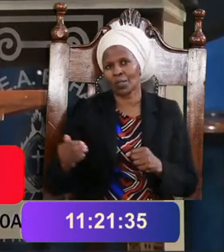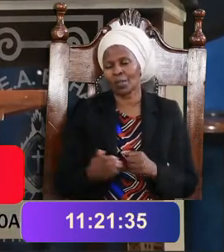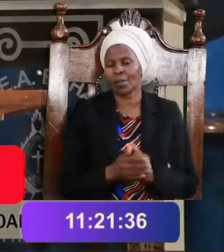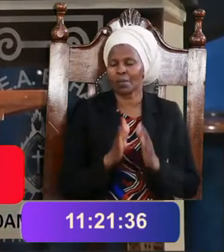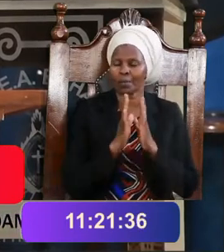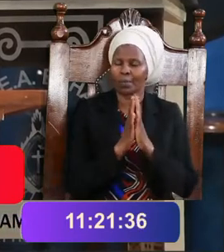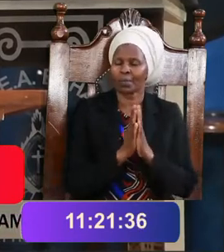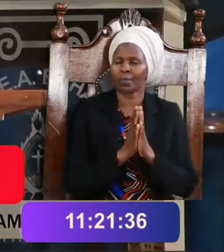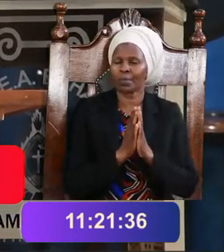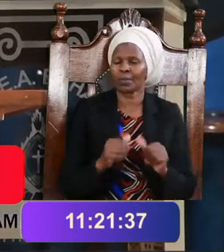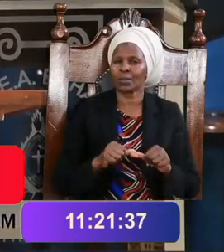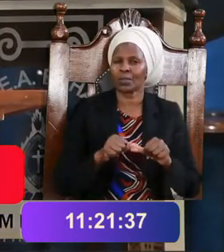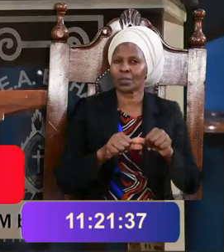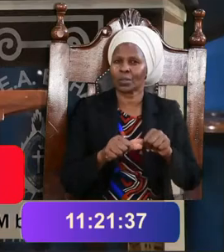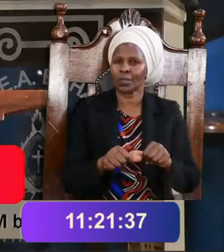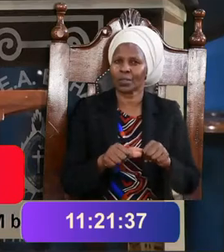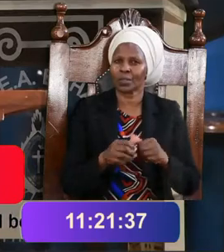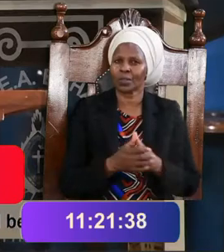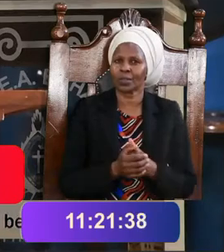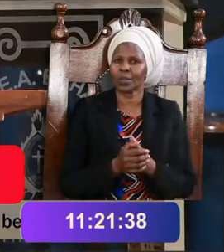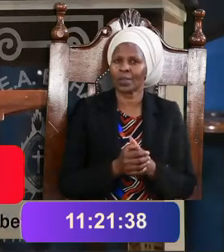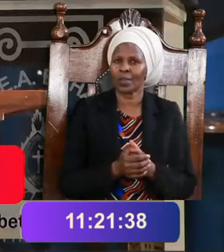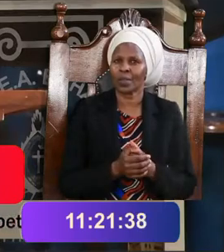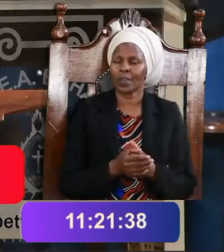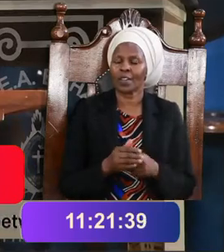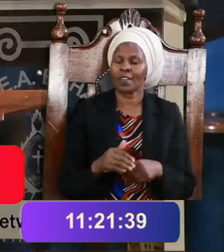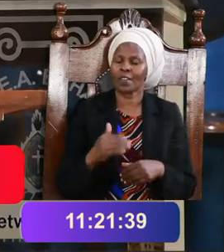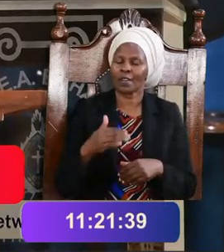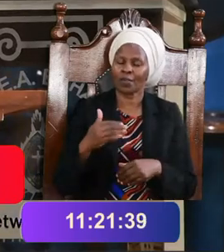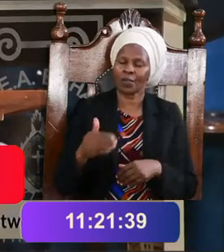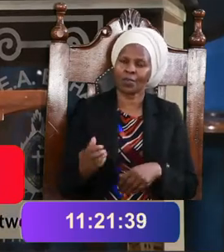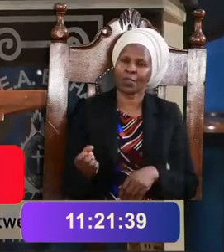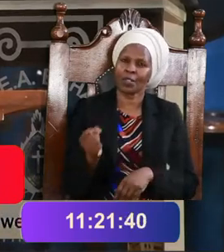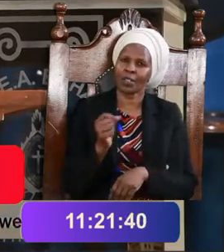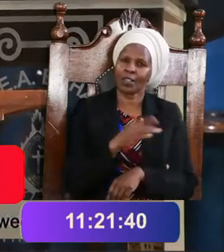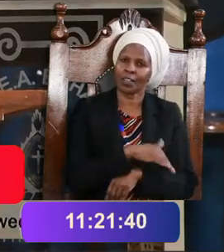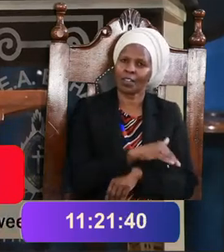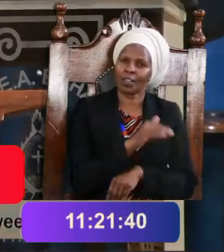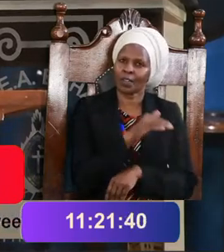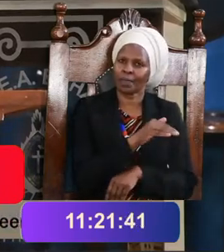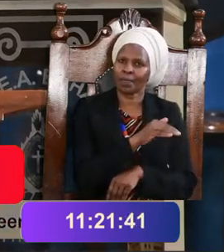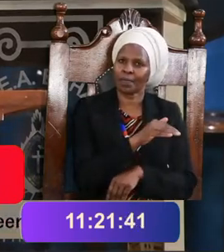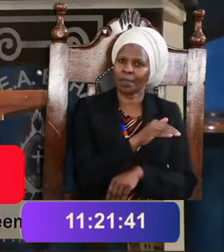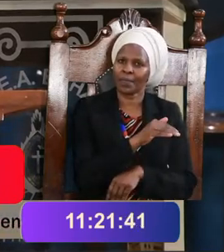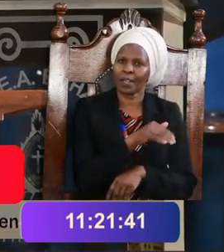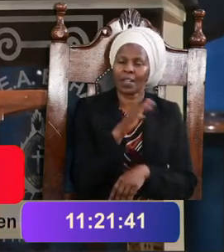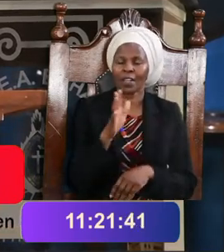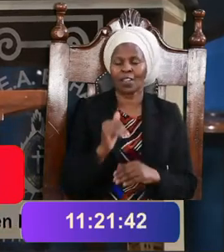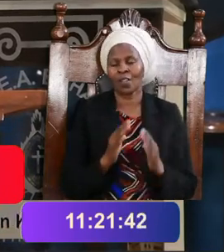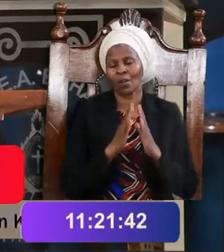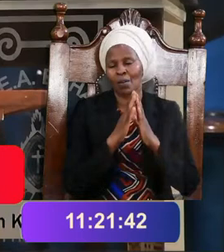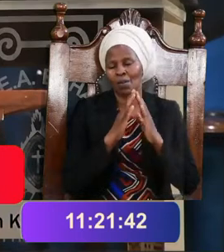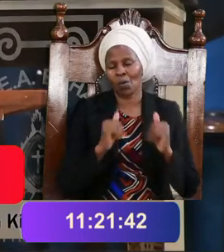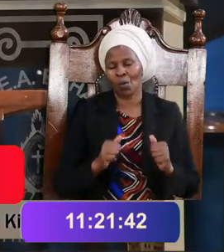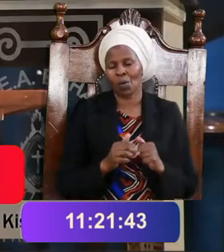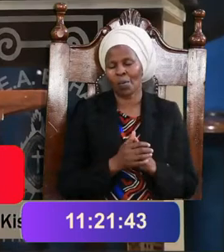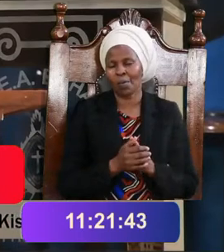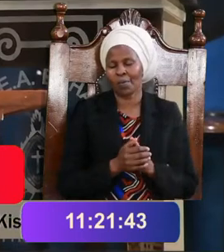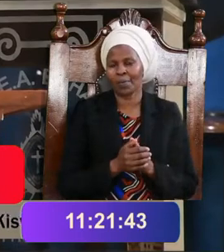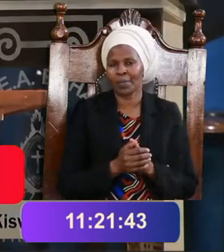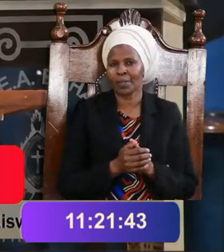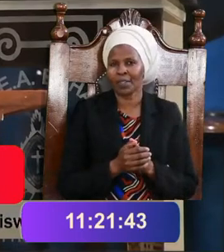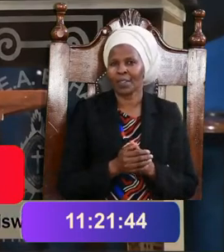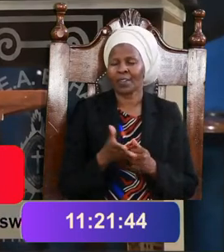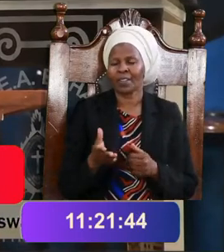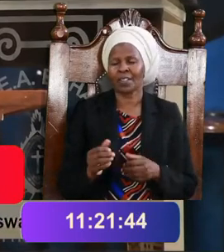Maombi inaendelea kila jioni huko Kiabio. Kuna kanisa iko hapo